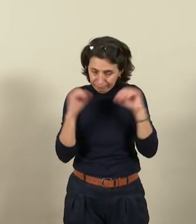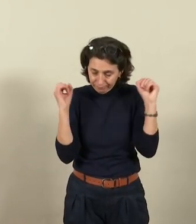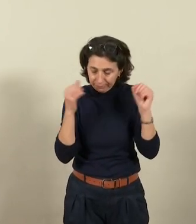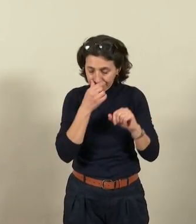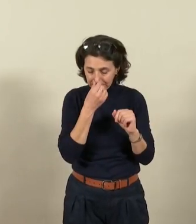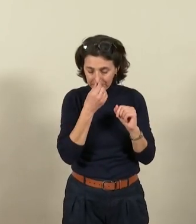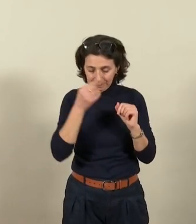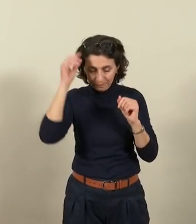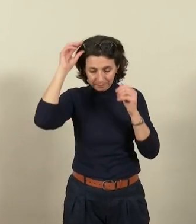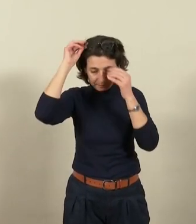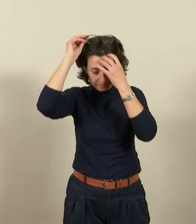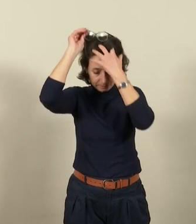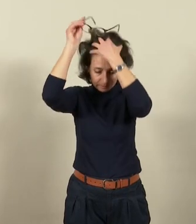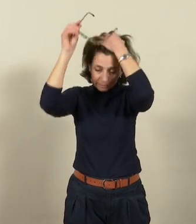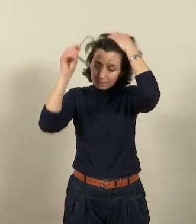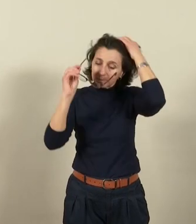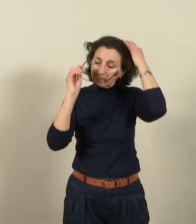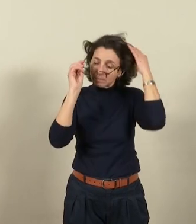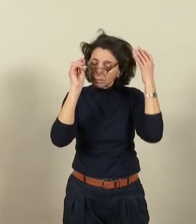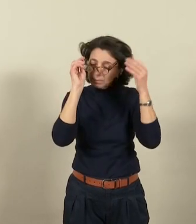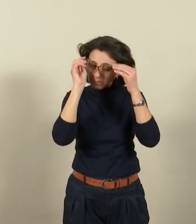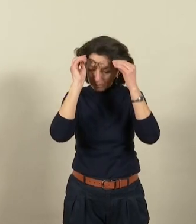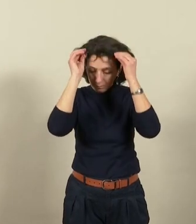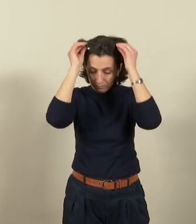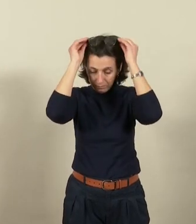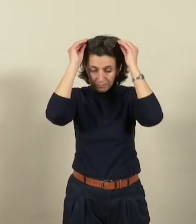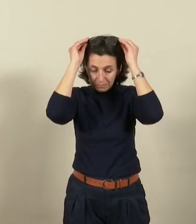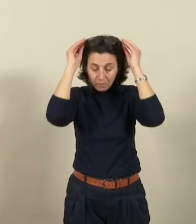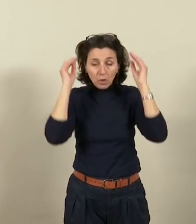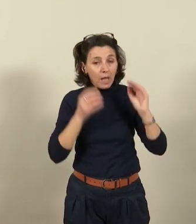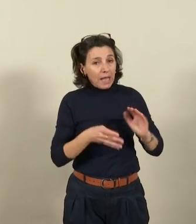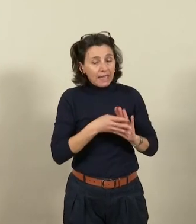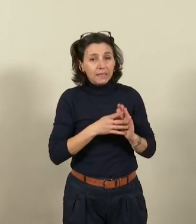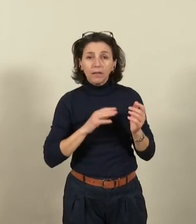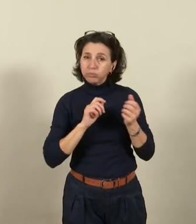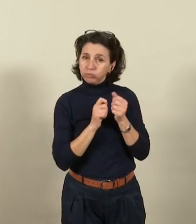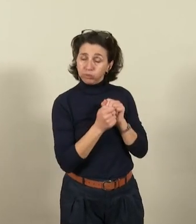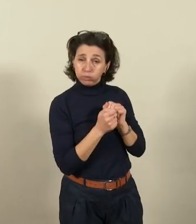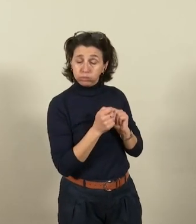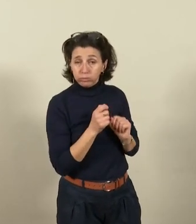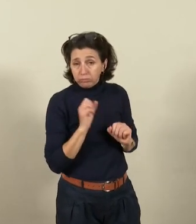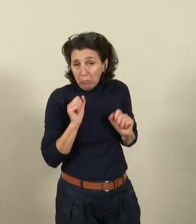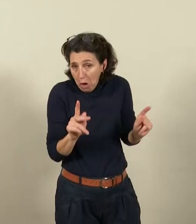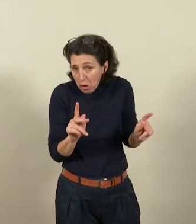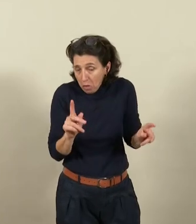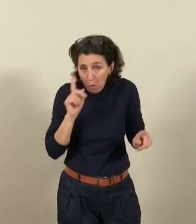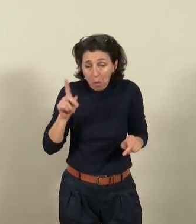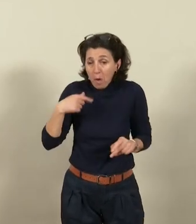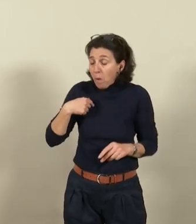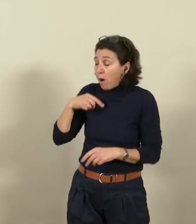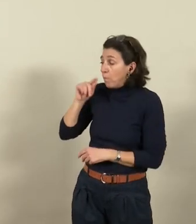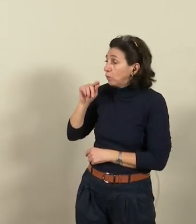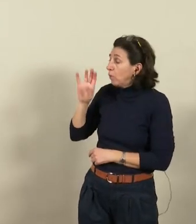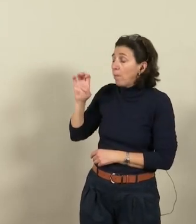modifier les critères ok pourquoi pas mais là je suis absolument pas d'accord avec Osny Ben Rejeb il faut au